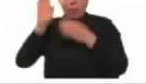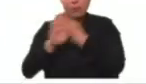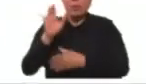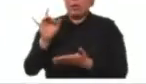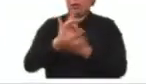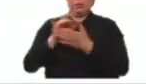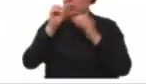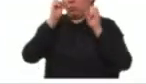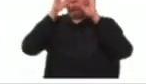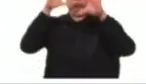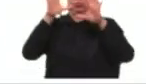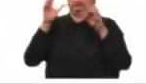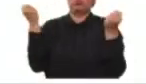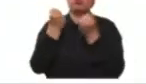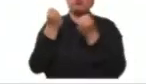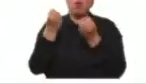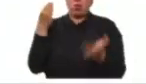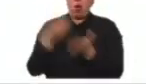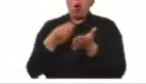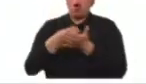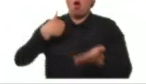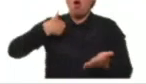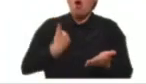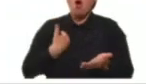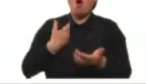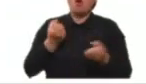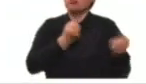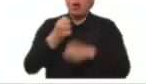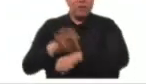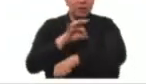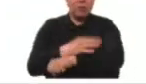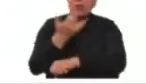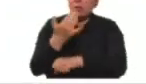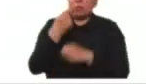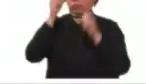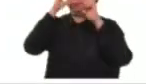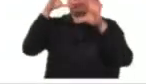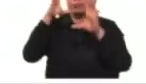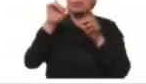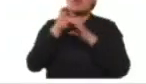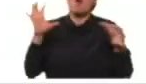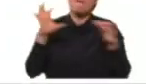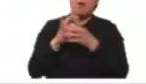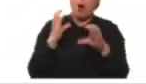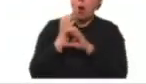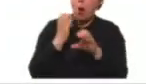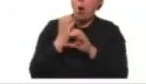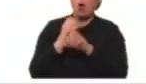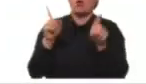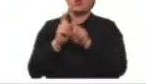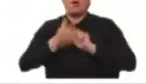zostały zaskoczone coraz wyższymi stawkami za wozokilometry, zarówno jeśli chodzi o połączenia autobusowe, no ale